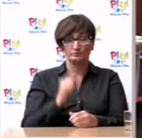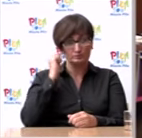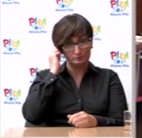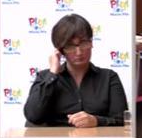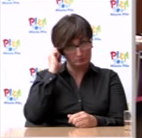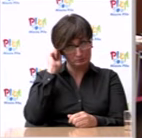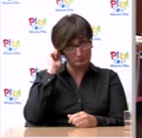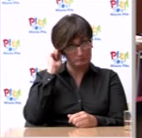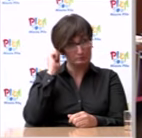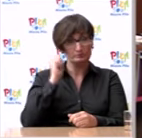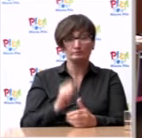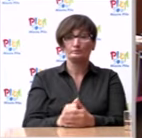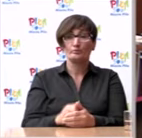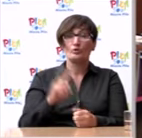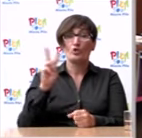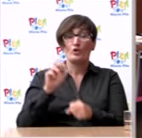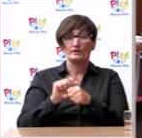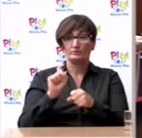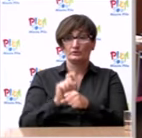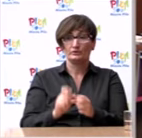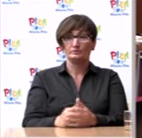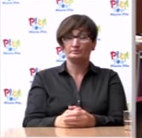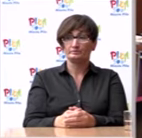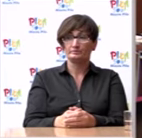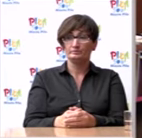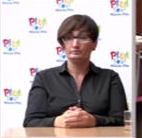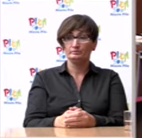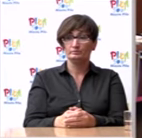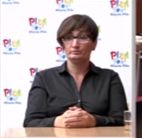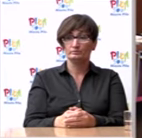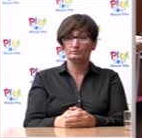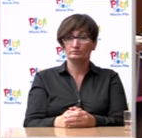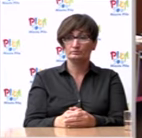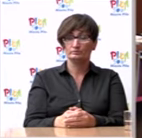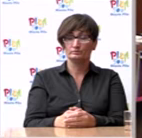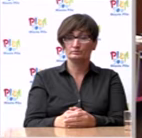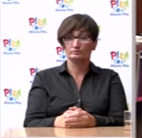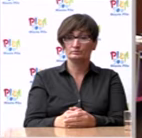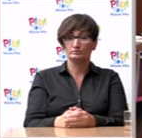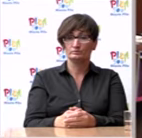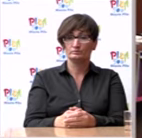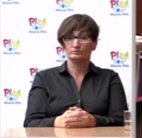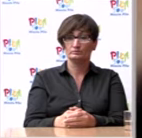naciśnięcie przycisku. Dziękuję. Kto jest przeciw? Dziękuję. Kto się wstrzymał? Dziękuję.